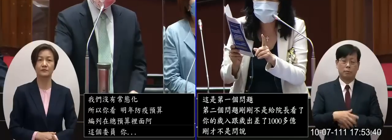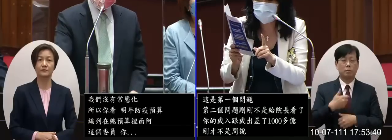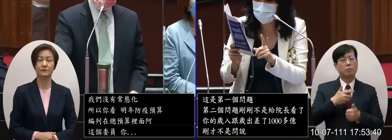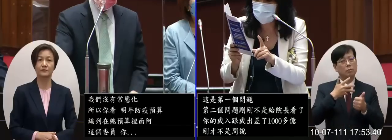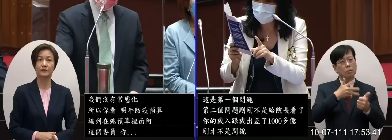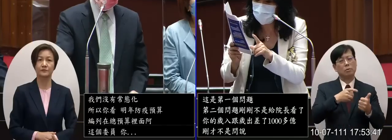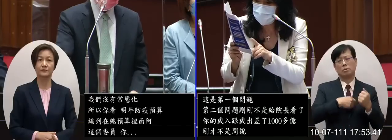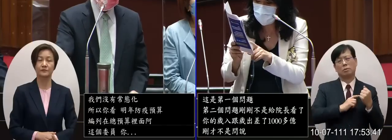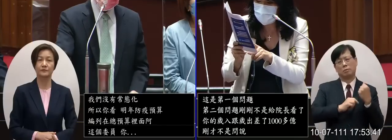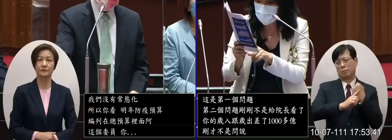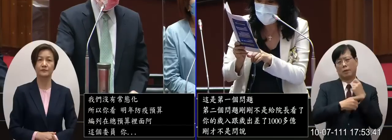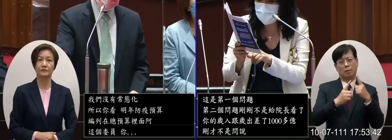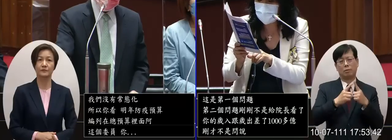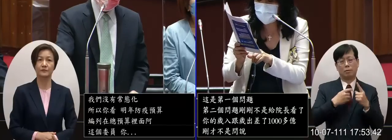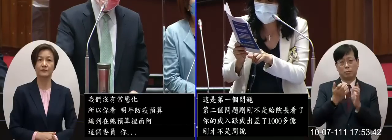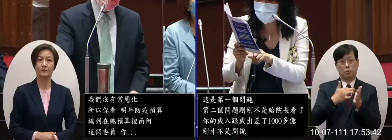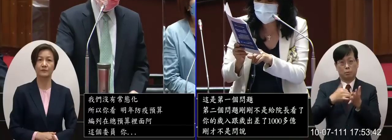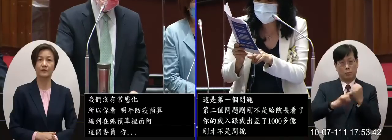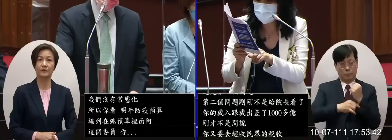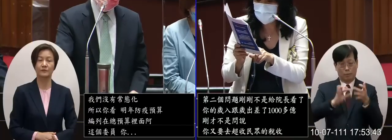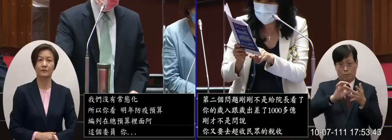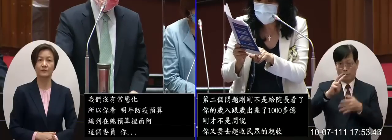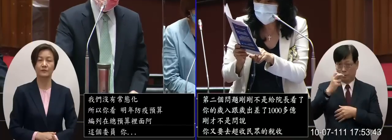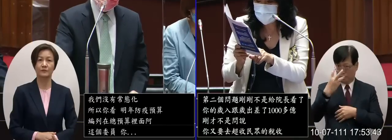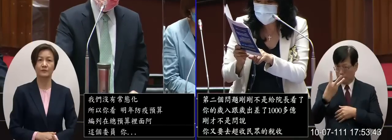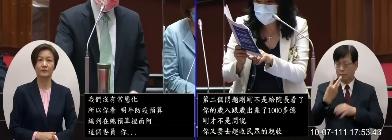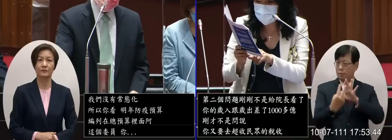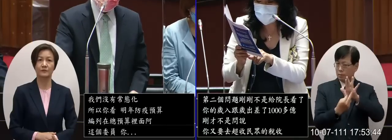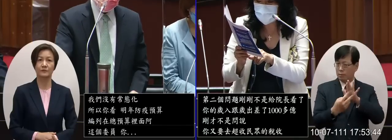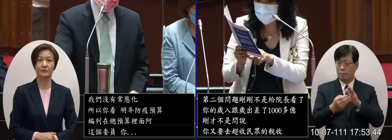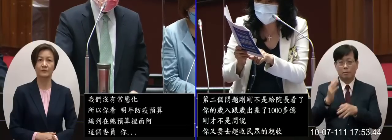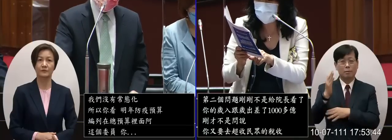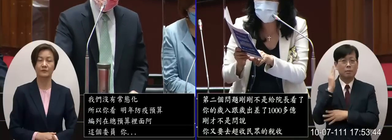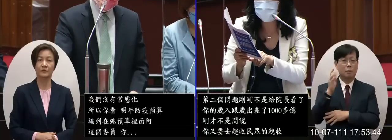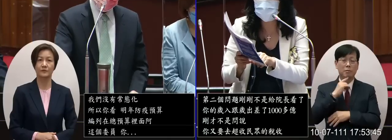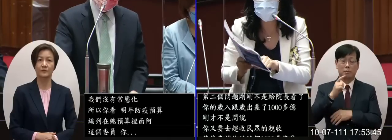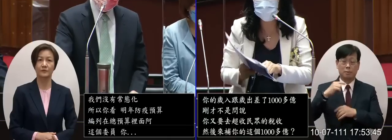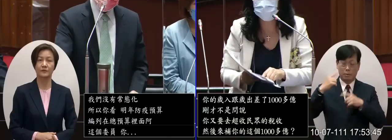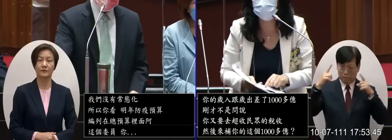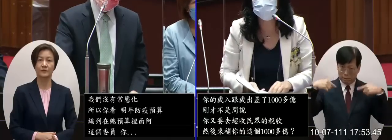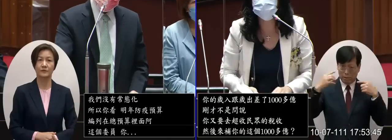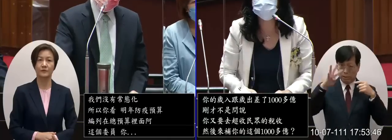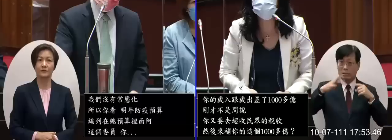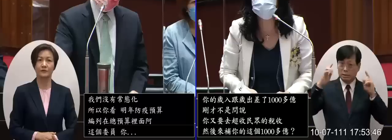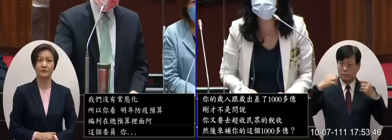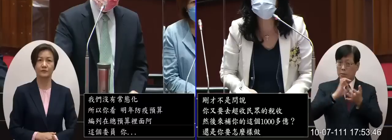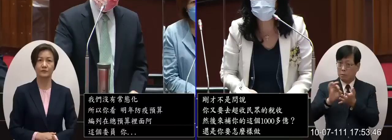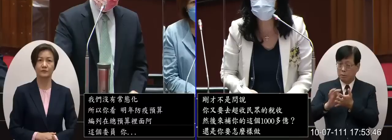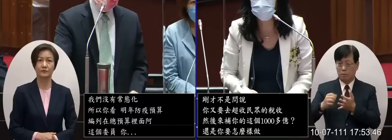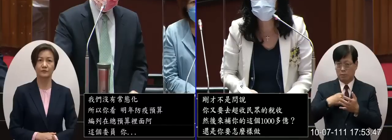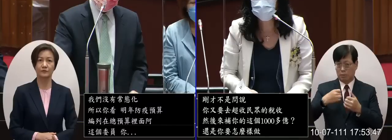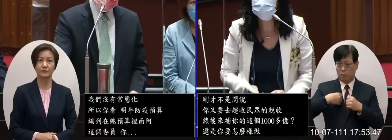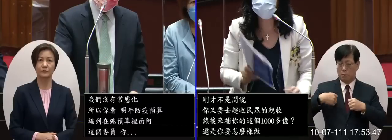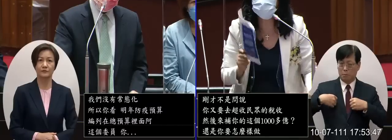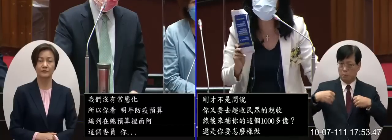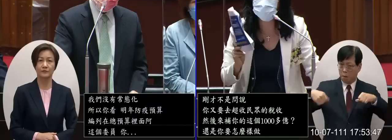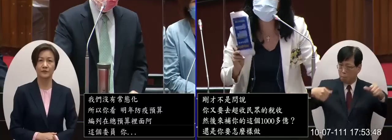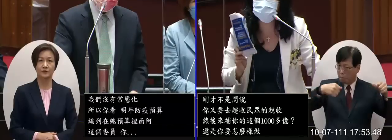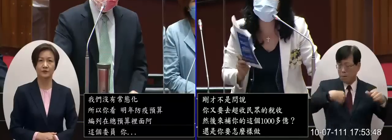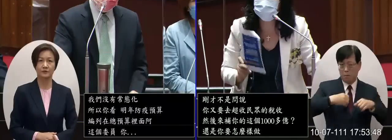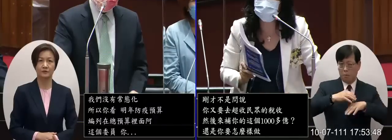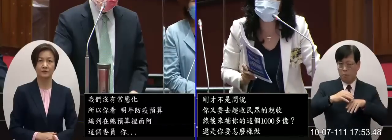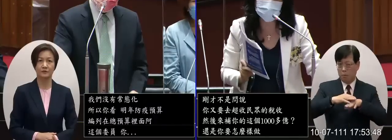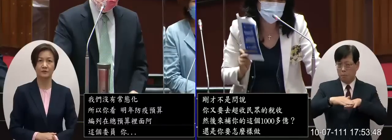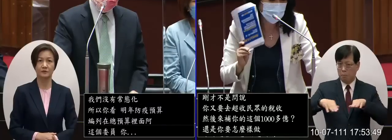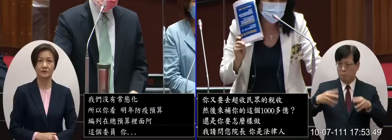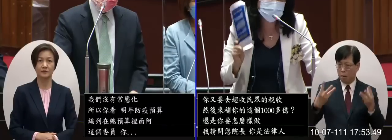院长你是法律人，预算法23条讲说政府经常的支出啊，你要保持平衡吗？你要保